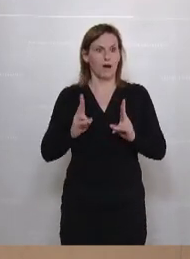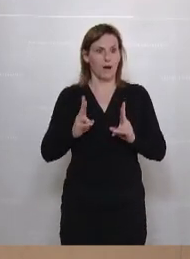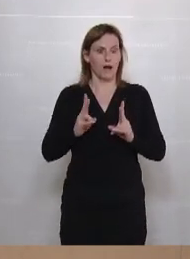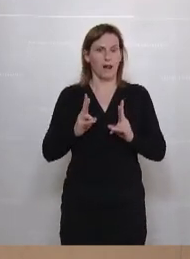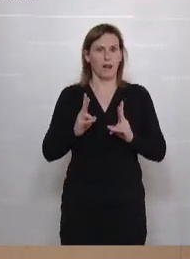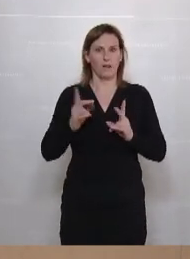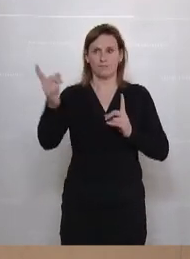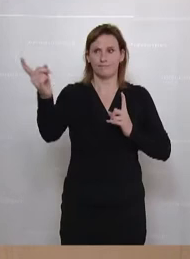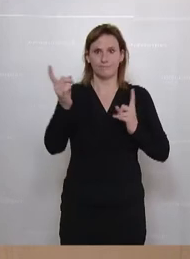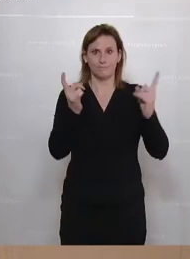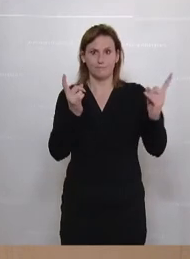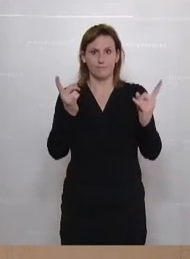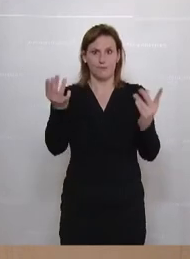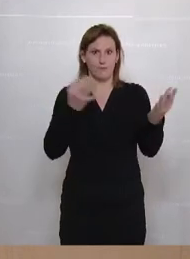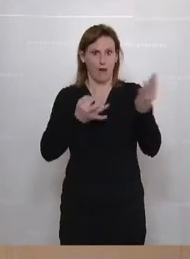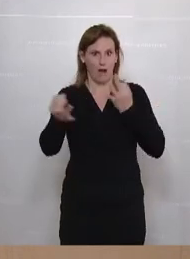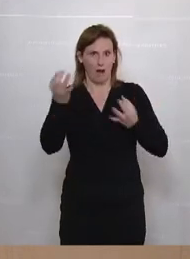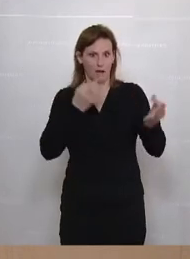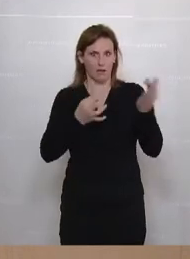Pulte bespielen. Und ich darf ein bisschen